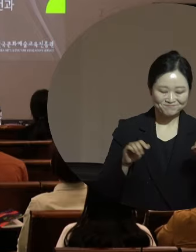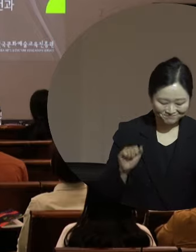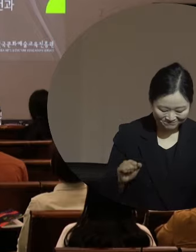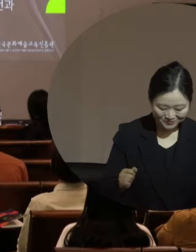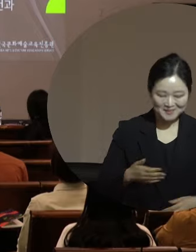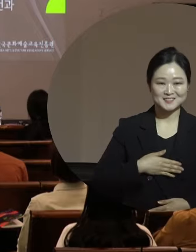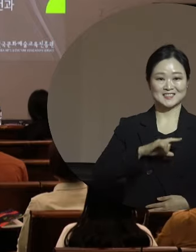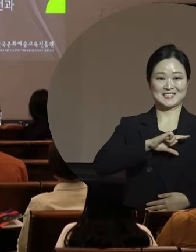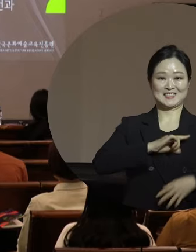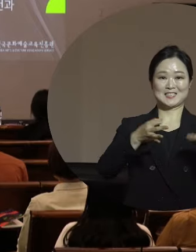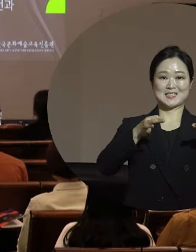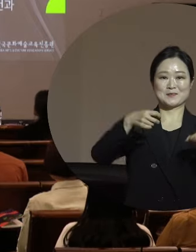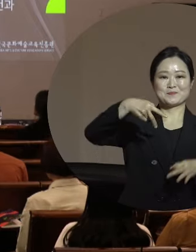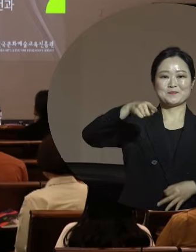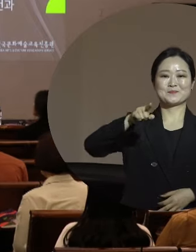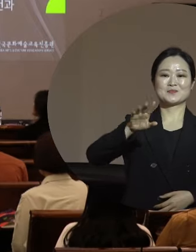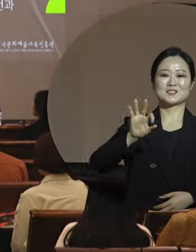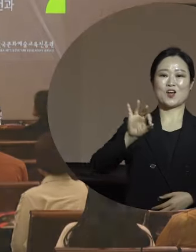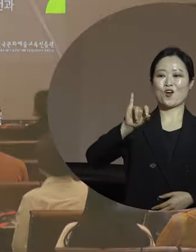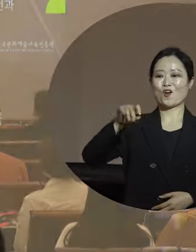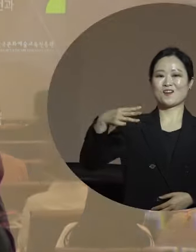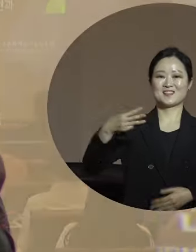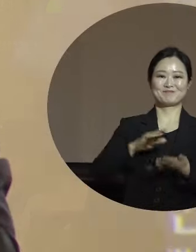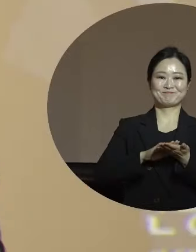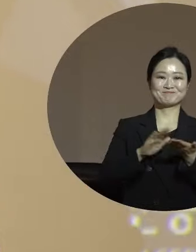안녕하십니까, 김성일입니다.